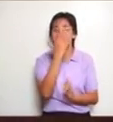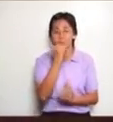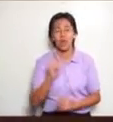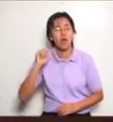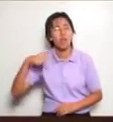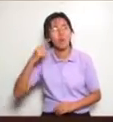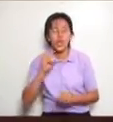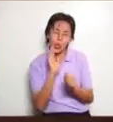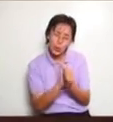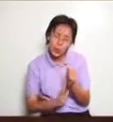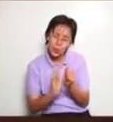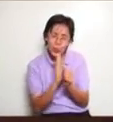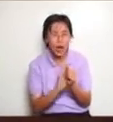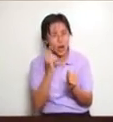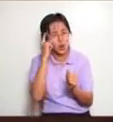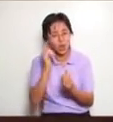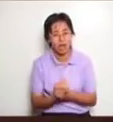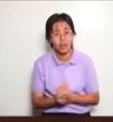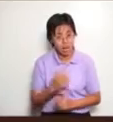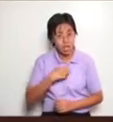ผู้หญิงเป็เพศที่เอาใจง่ายมาก